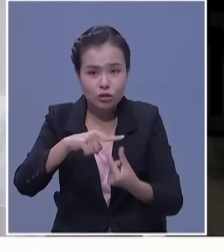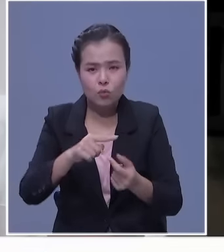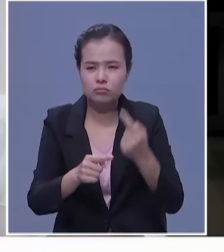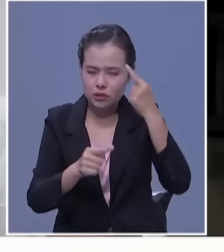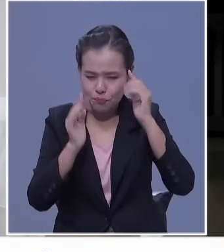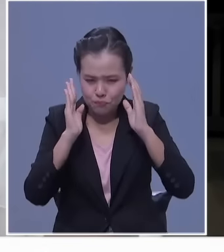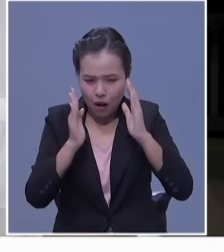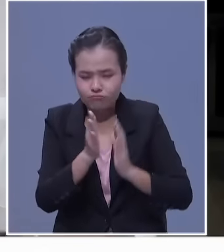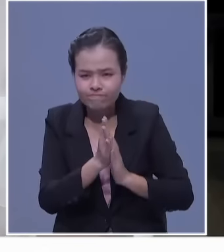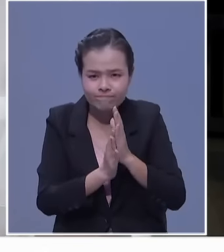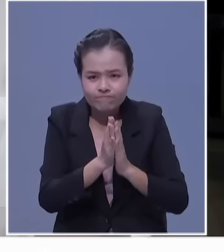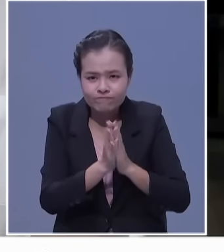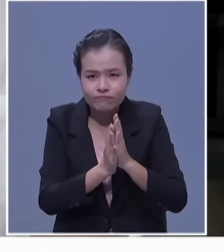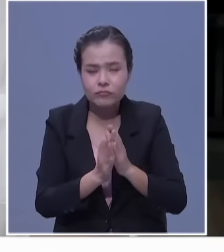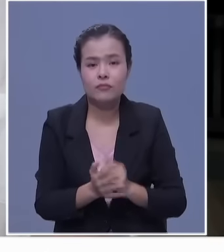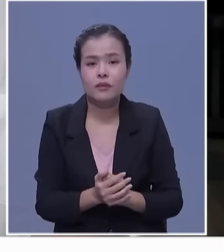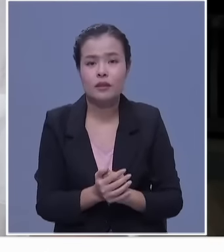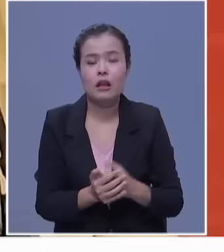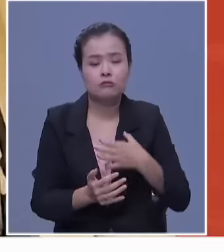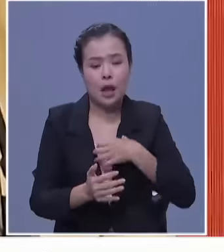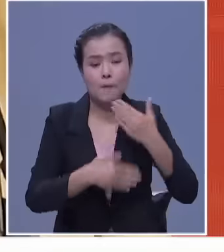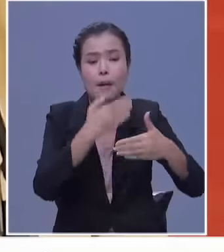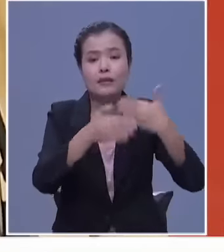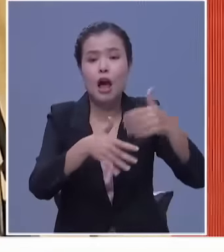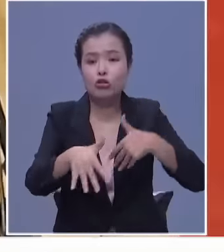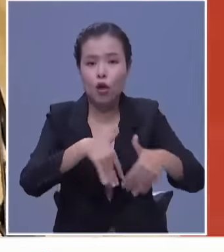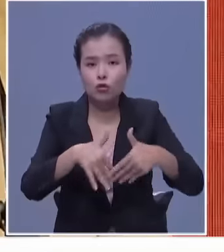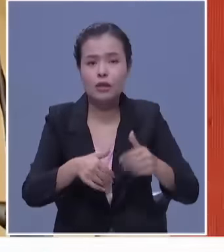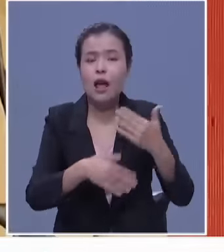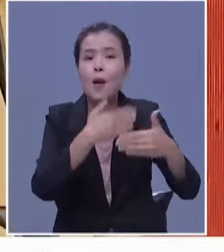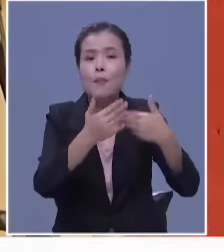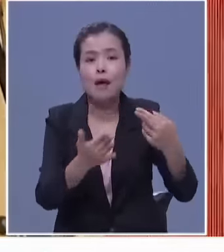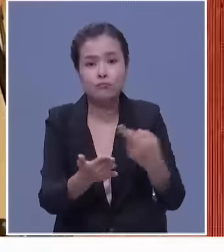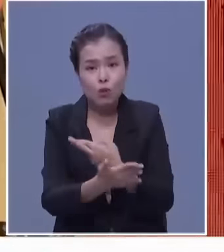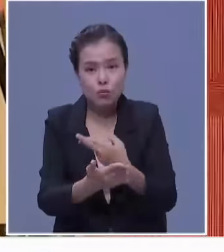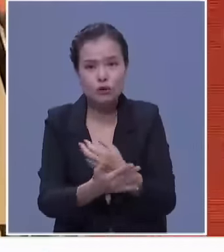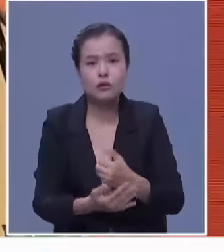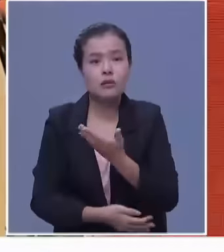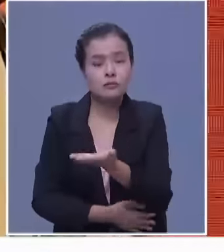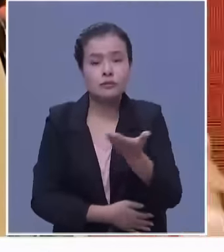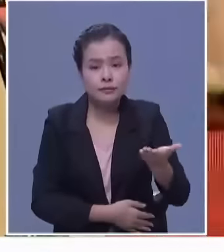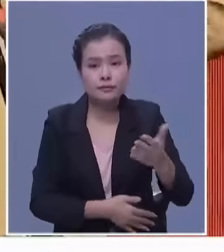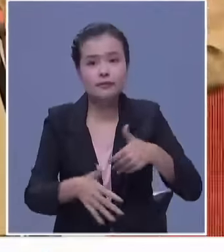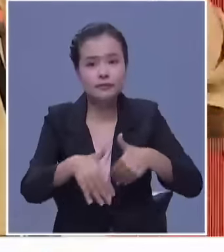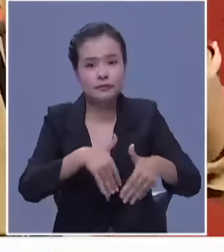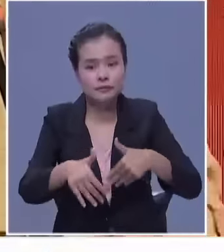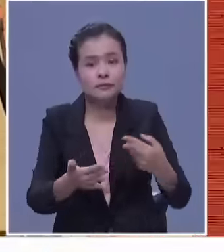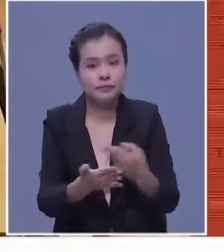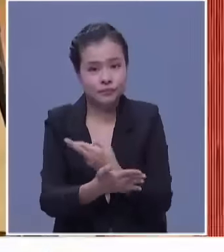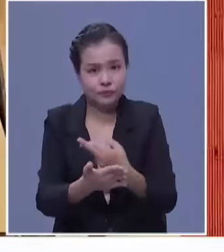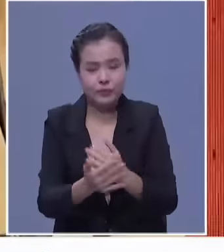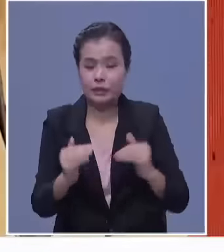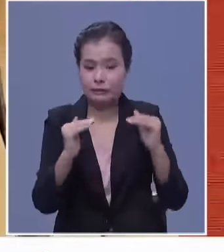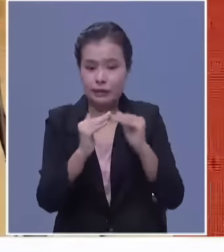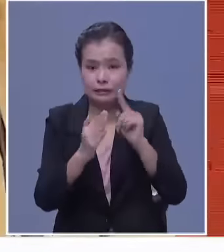ความมุ่งมั่นตั้งใจของคุณชรัตน์ที่จะเข้ามาพัฒนาท้องถิ่นให้มีความเจริญจึงอยากขอให้พี่น้องชาวราชบทุกคนที่มี